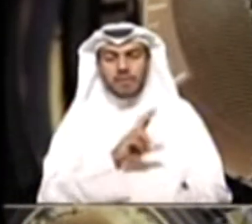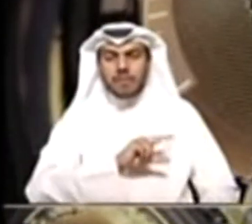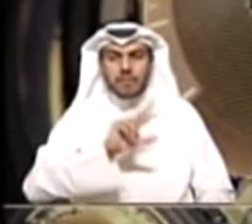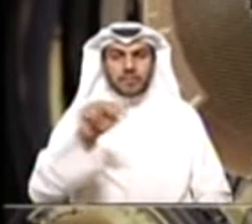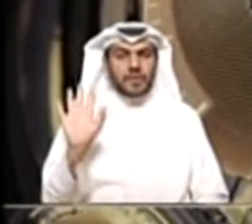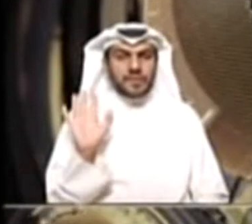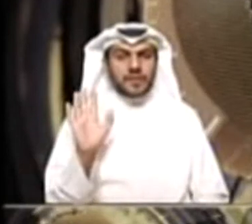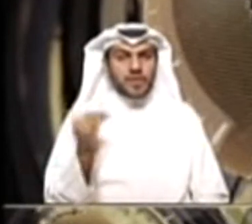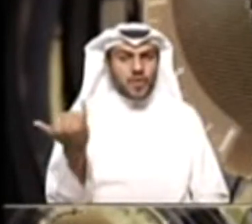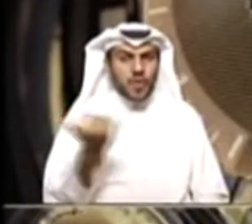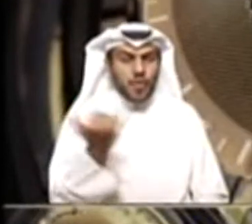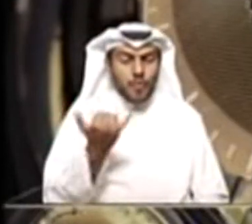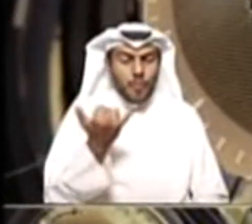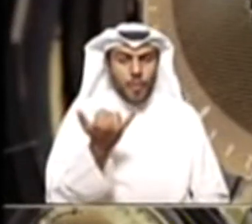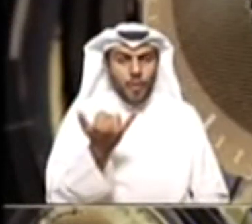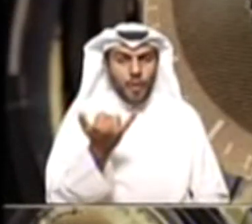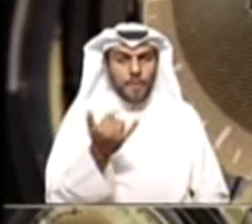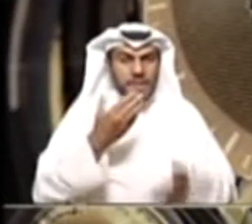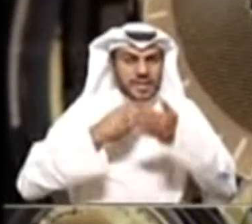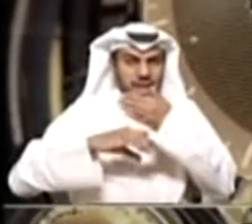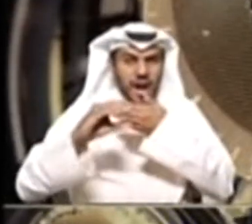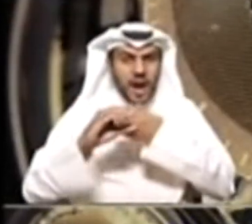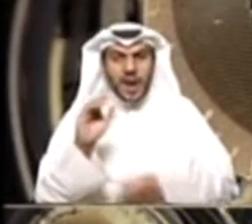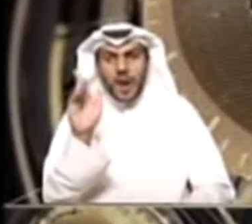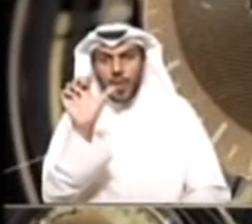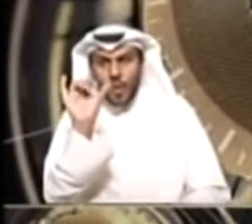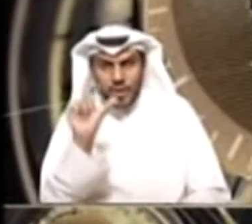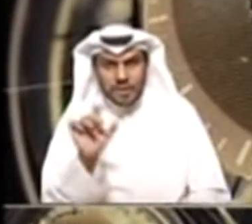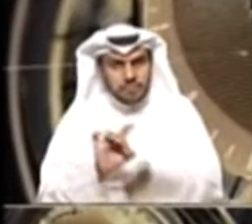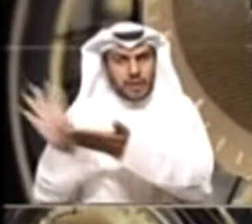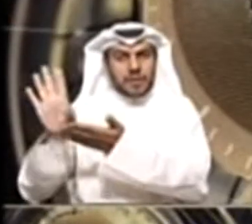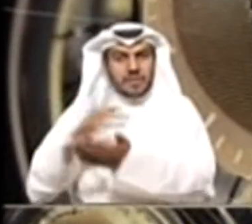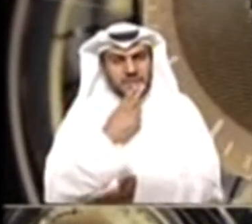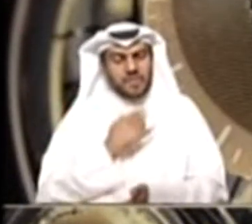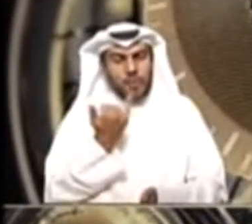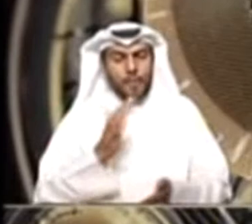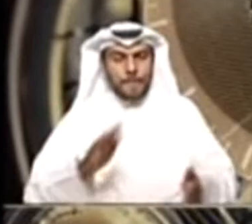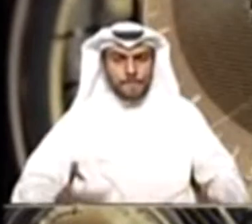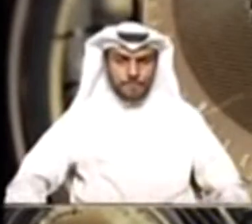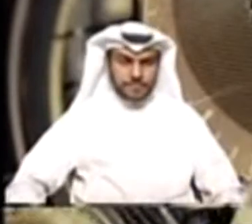لإخلاء منطقة الشرق الأوسط من أسلحة الدمار الشامل.